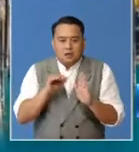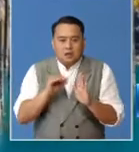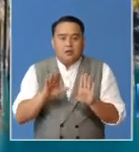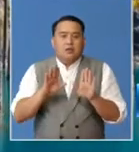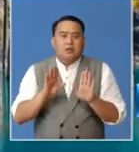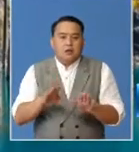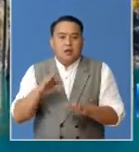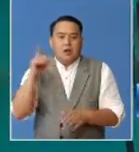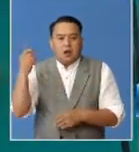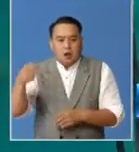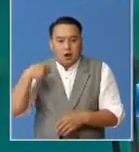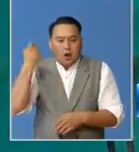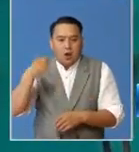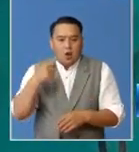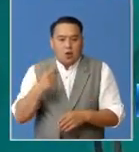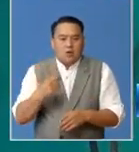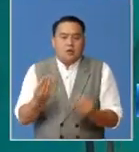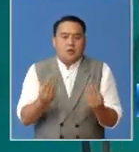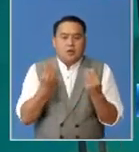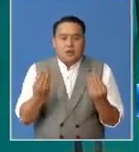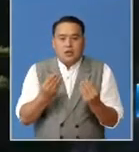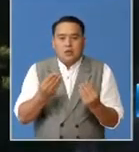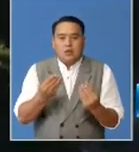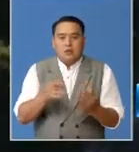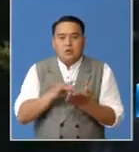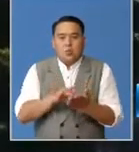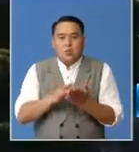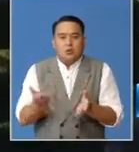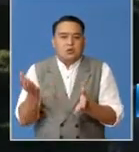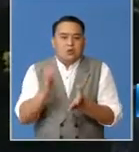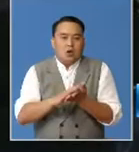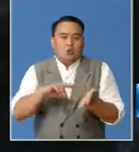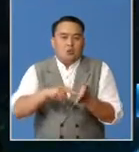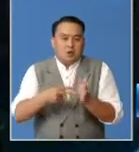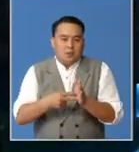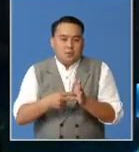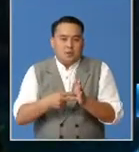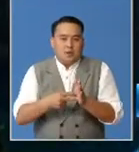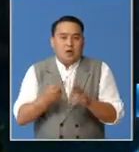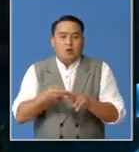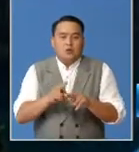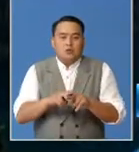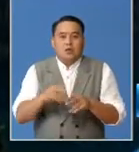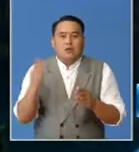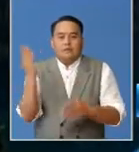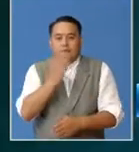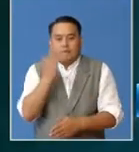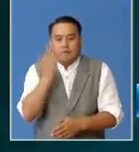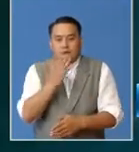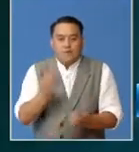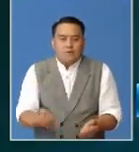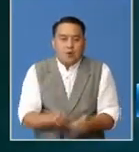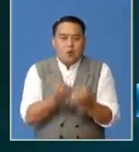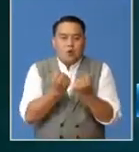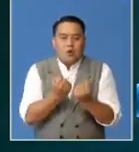туындыны таспалап қана қоймай, өлкенің ең көрікті жерлерін туристерге танытуды да жоспарлап отыр. Аталған фильмге аймақ басшылығы қолдау